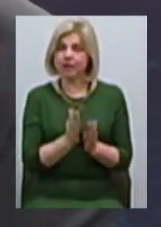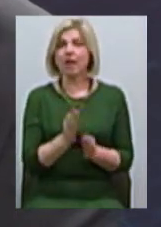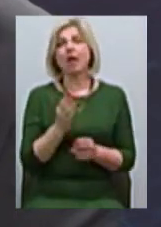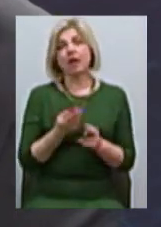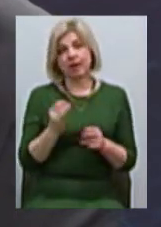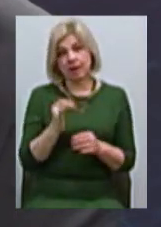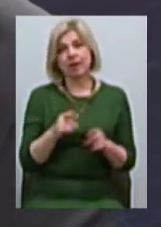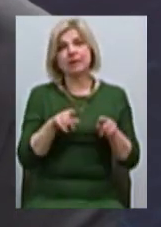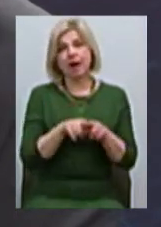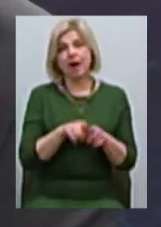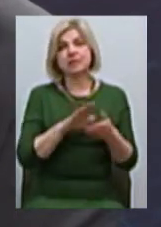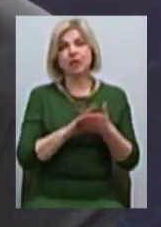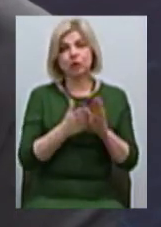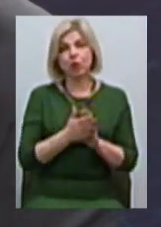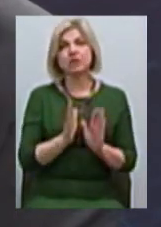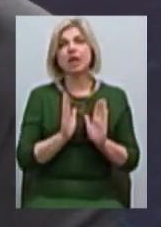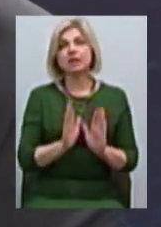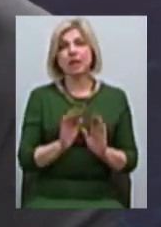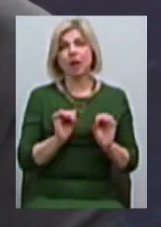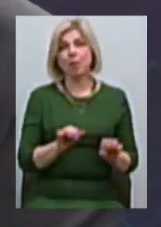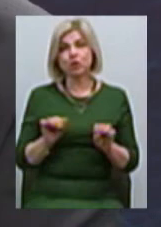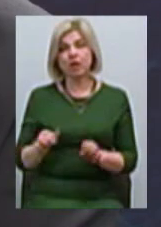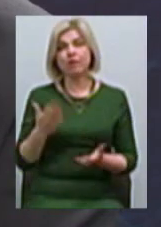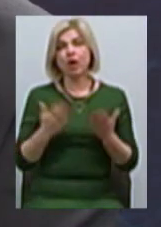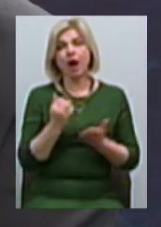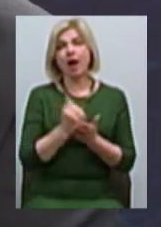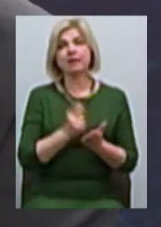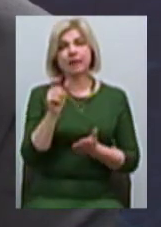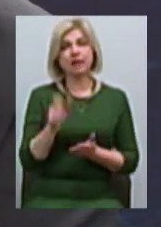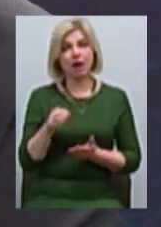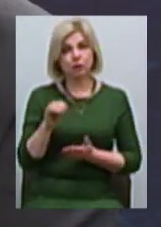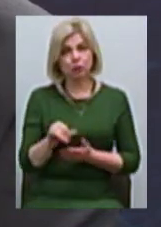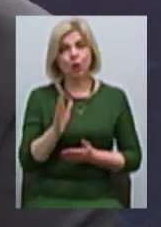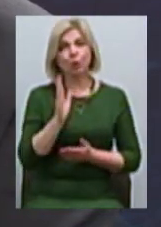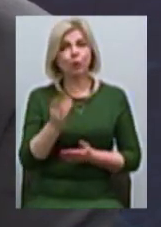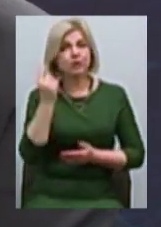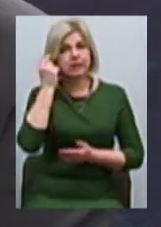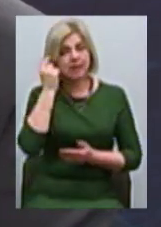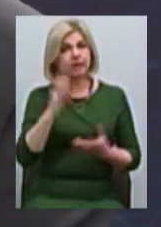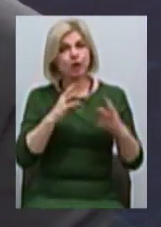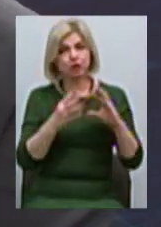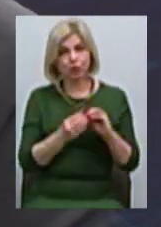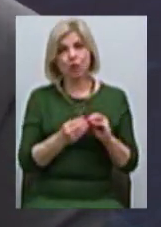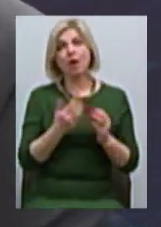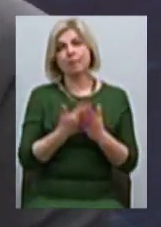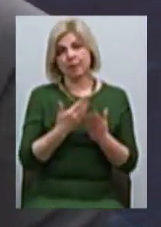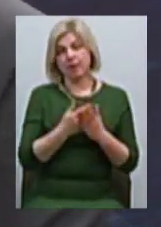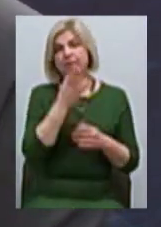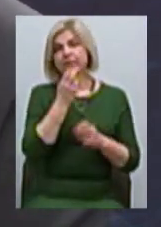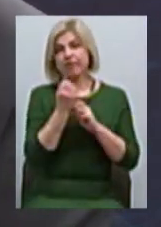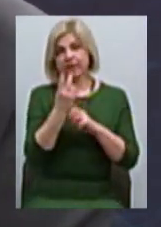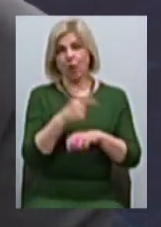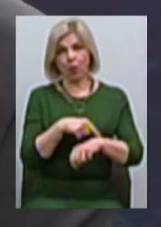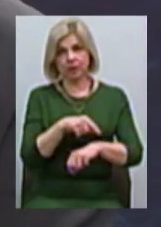така ситуація тільки можлива, якщо кандидату, якомусь, який буде знати результати явно вже десь на 12-ту годину, тому